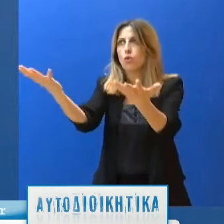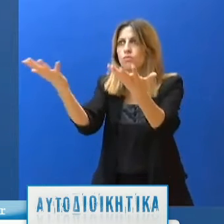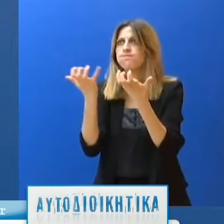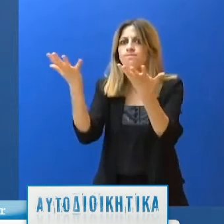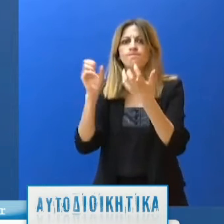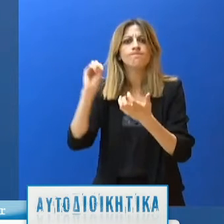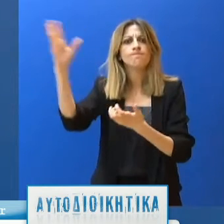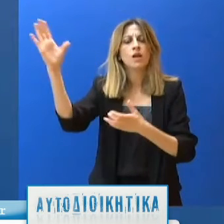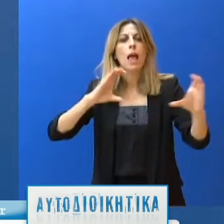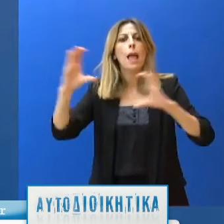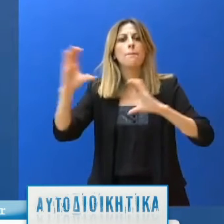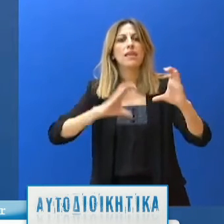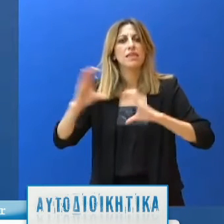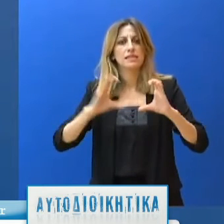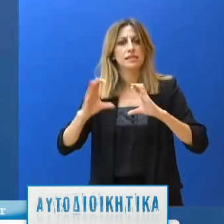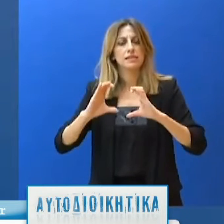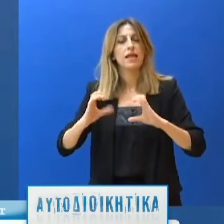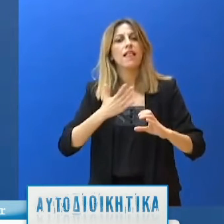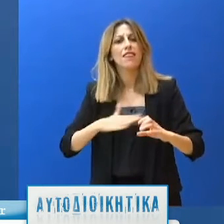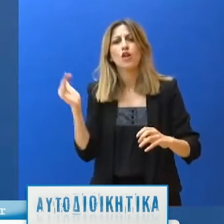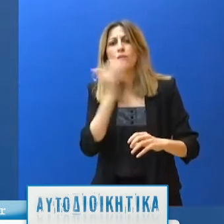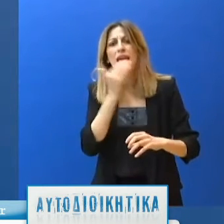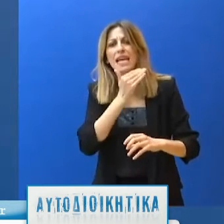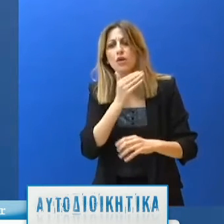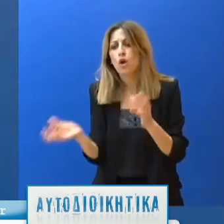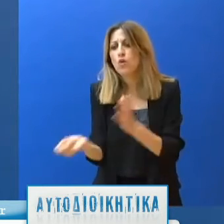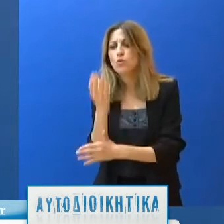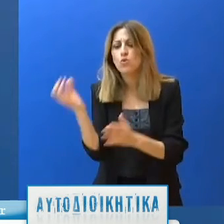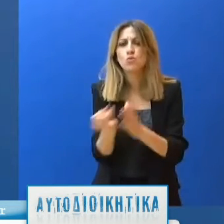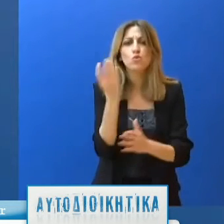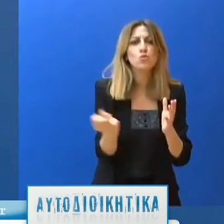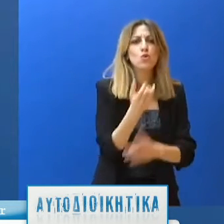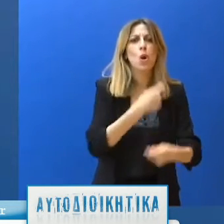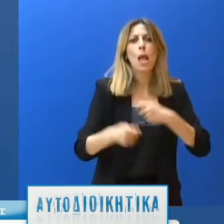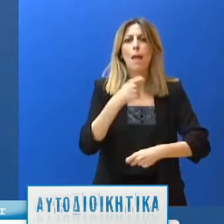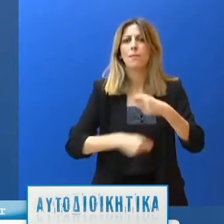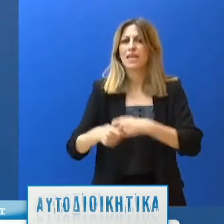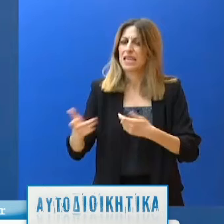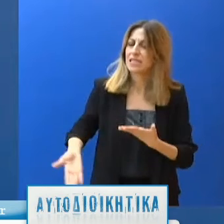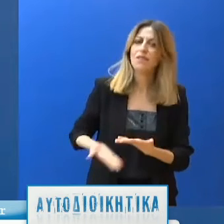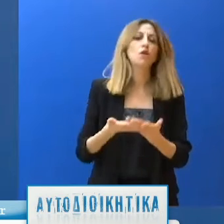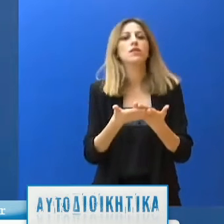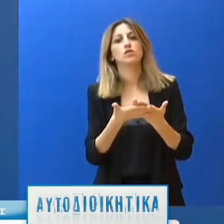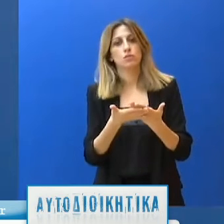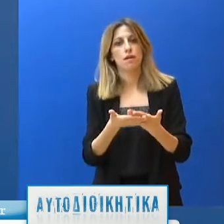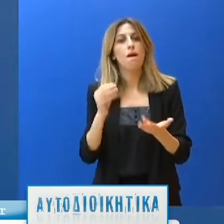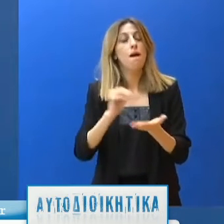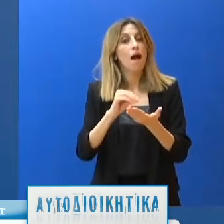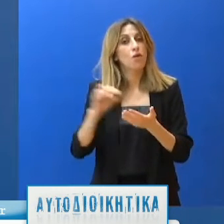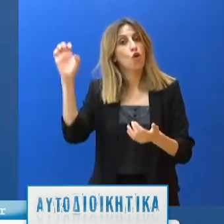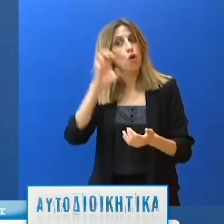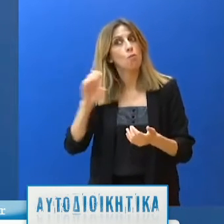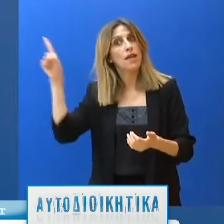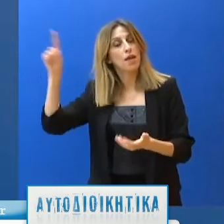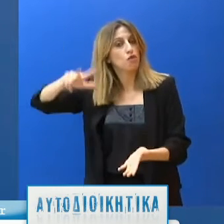χρηματοδότηση γρήγορα αναπτυσσόμενων ελληνικών επιχειρήσεων. Σημειώνεται ότι οι ευρωπαϊκές αρχές έδωσαν έγκριση